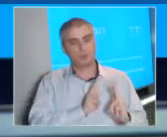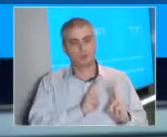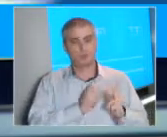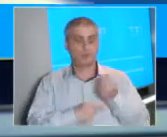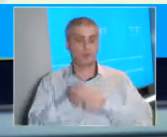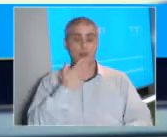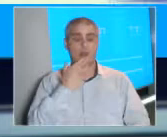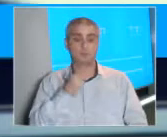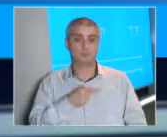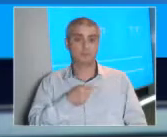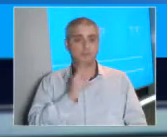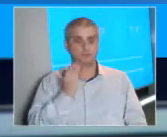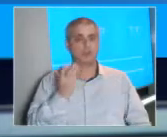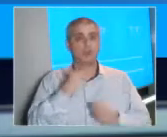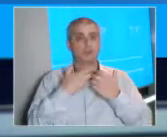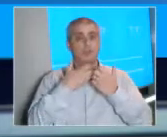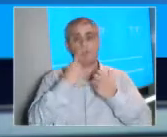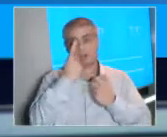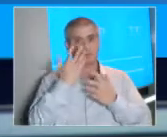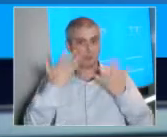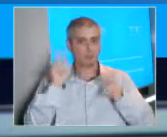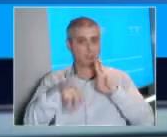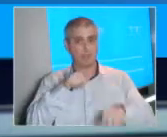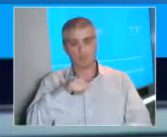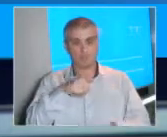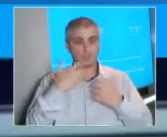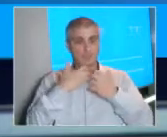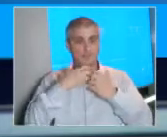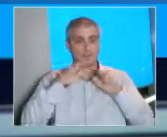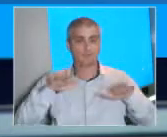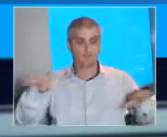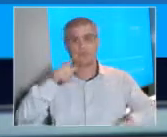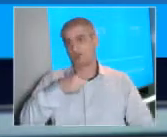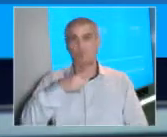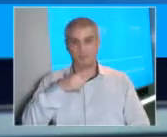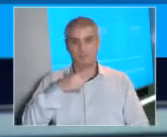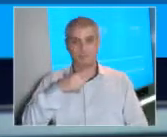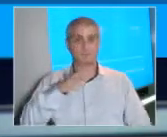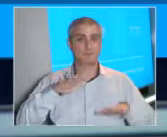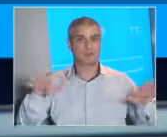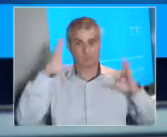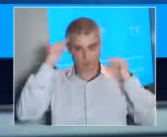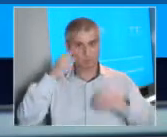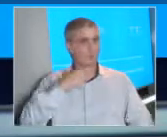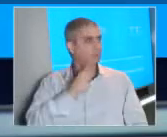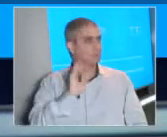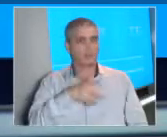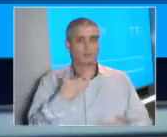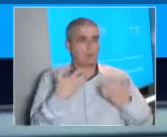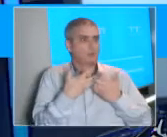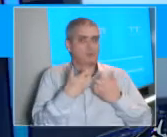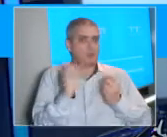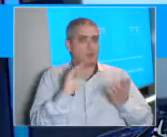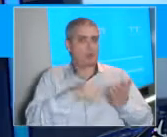המערכת הכלכלית בישראל. יש לנו עוד נמל אחד גדול שצריך לטפל בו, נמל שדה התעופה, כן, נמל התעופה בן גוריון. לא, נגיד, גם נמל אשדוד